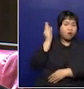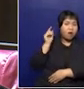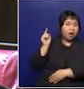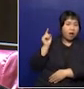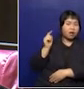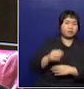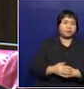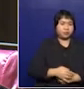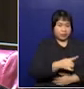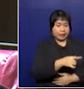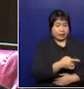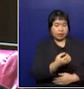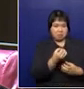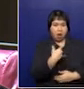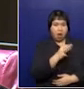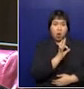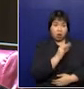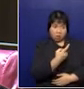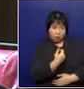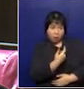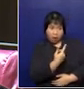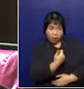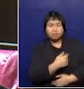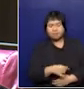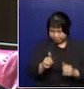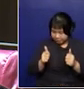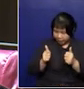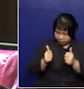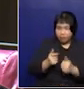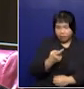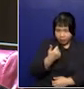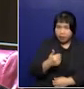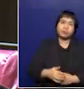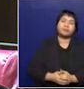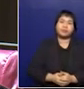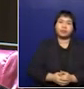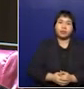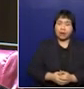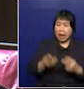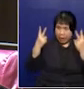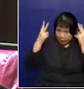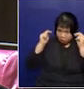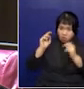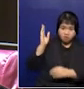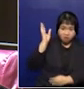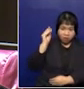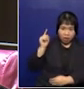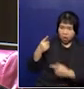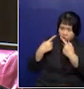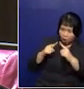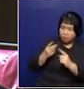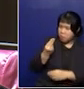ขาบอกโอเคถามได้จริงเหรอผมบอกถามมาสินะท่านนายกฟังให้ดีๆนะท่านยังไม่ต้องรีบมาตอบนะ